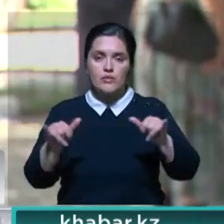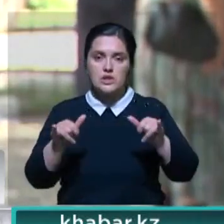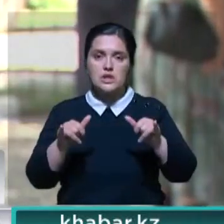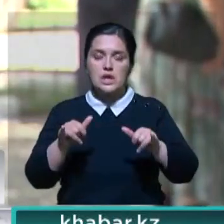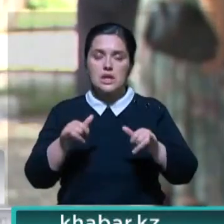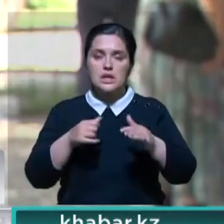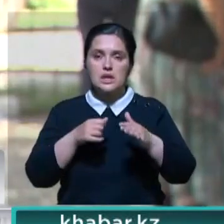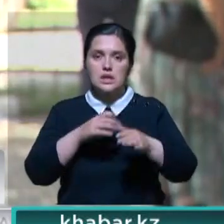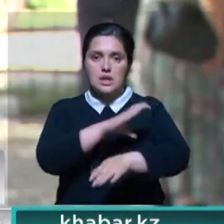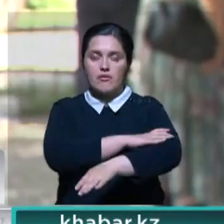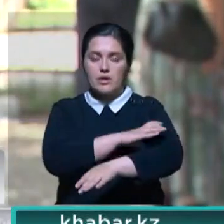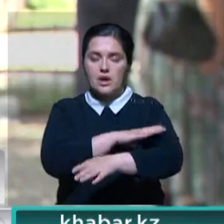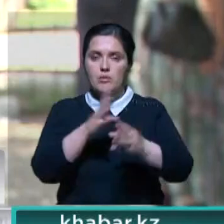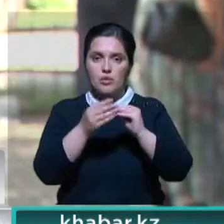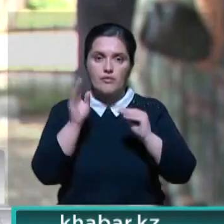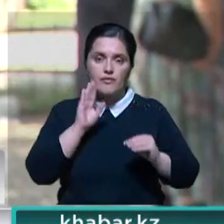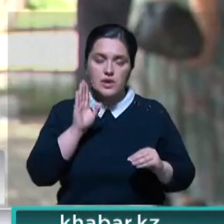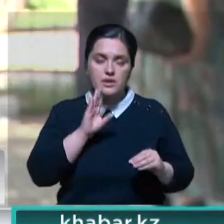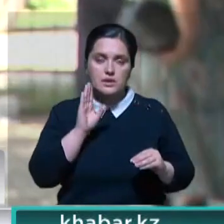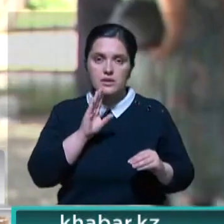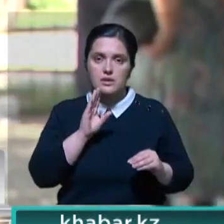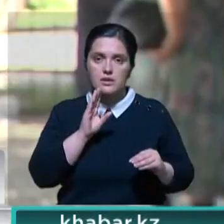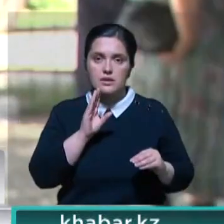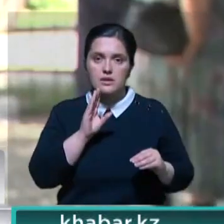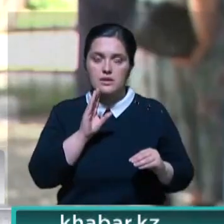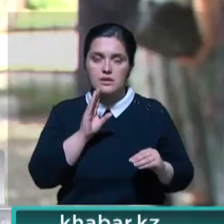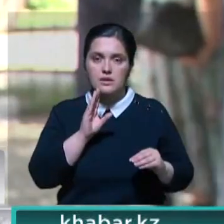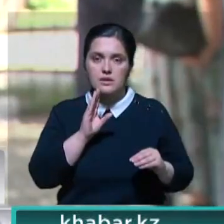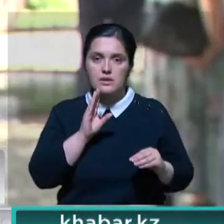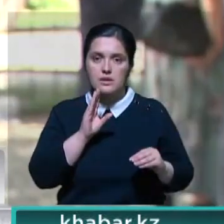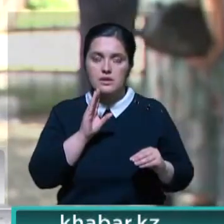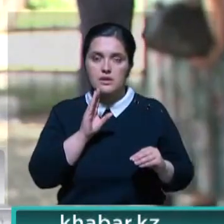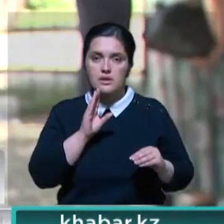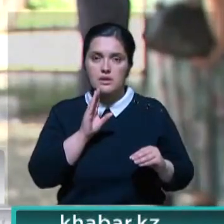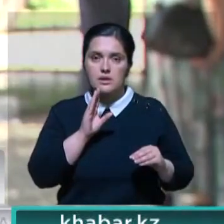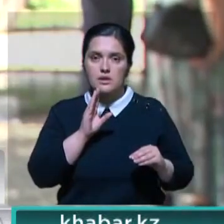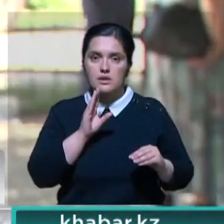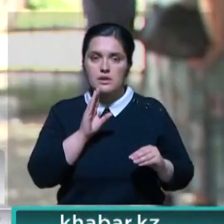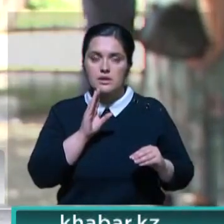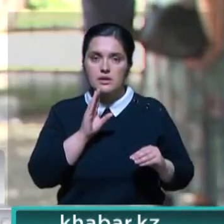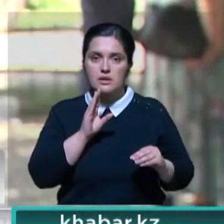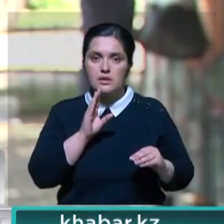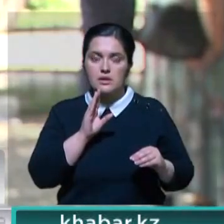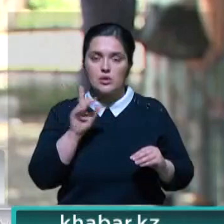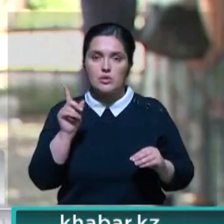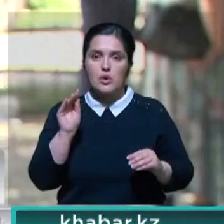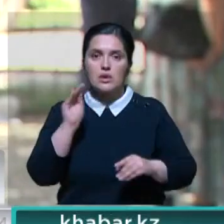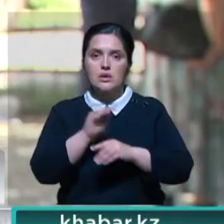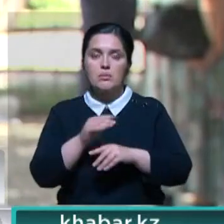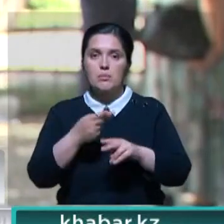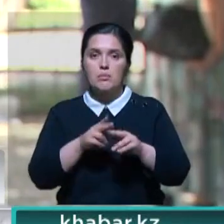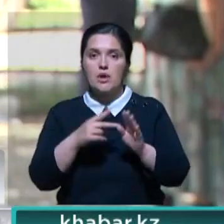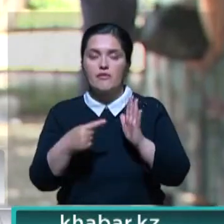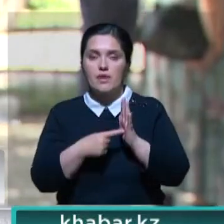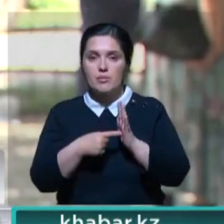увеличить объем воды в данном населенном пункте. кроме этого, дополнительно поднимаем сейчас